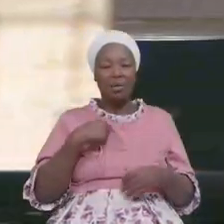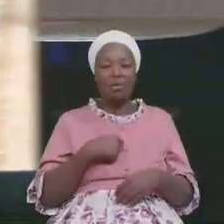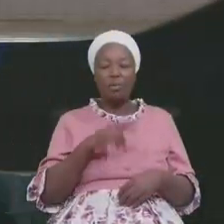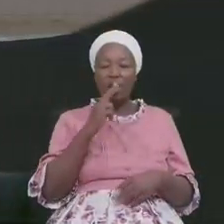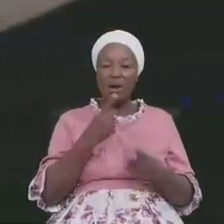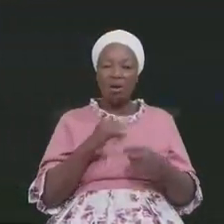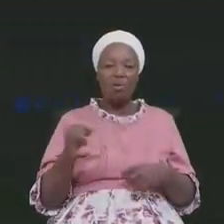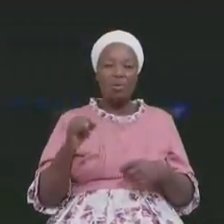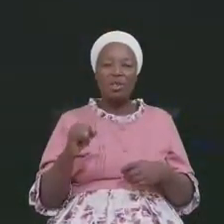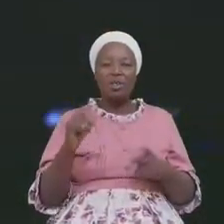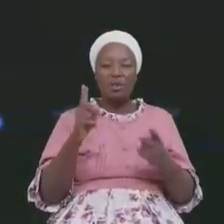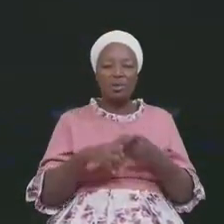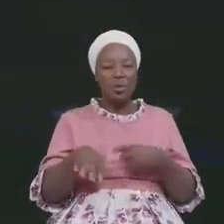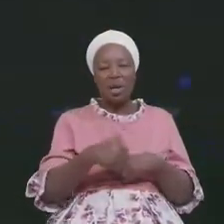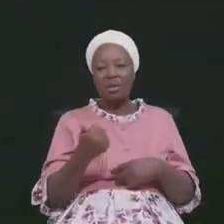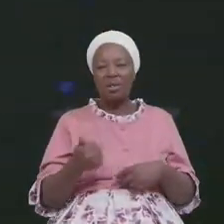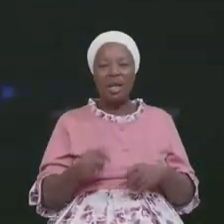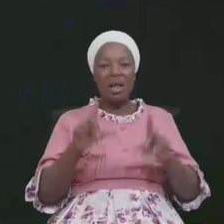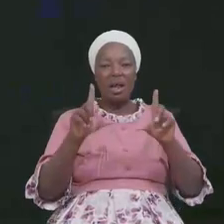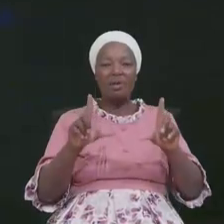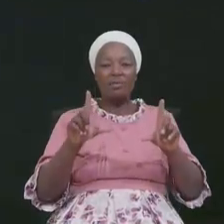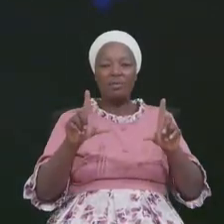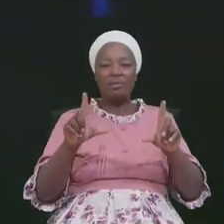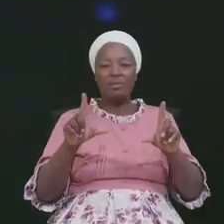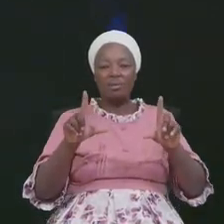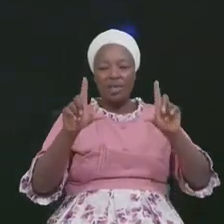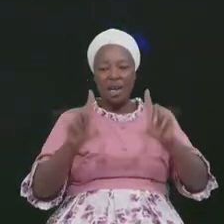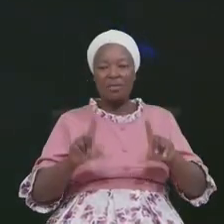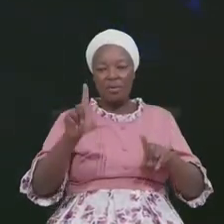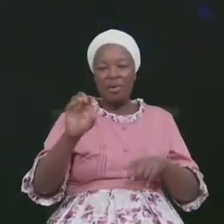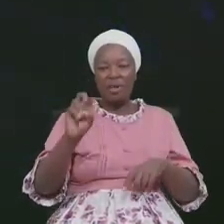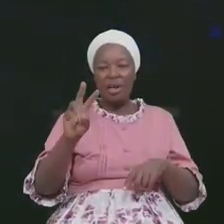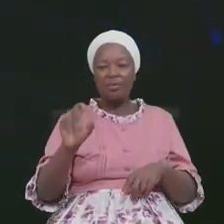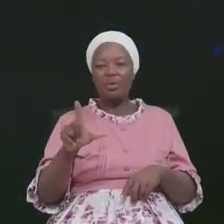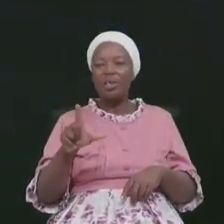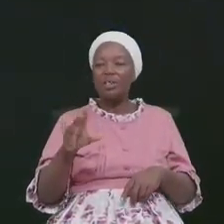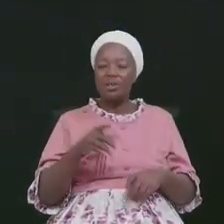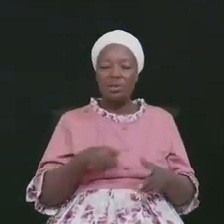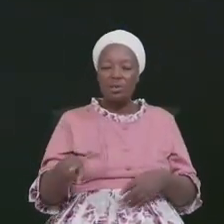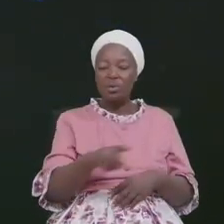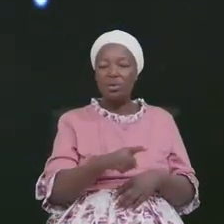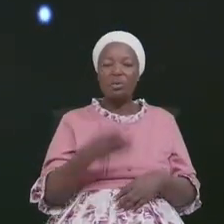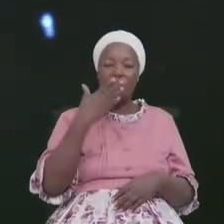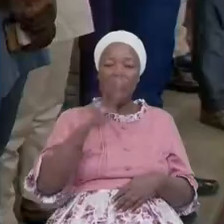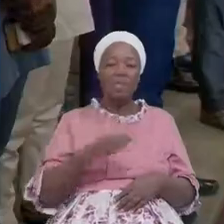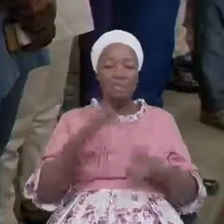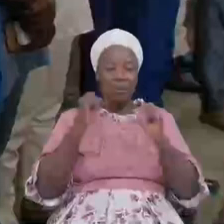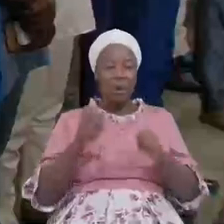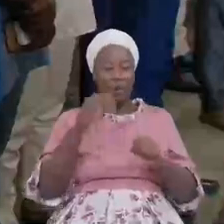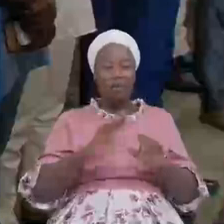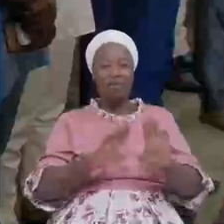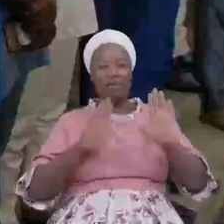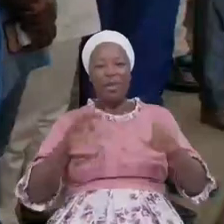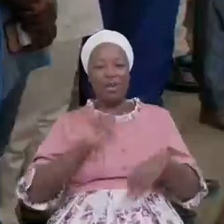nous passons à un niveau supérieur. Ces puissances maléfiques vont nous craindre.